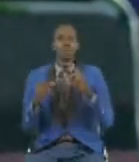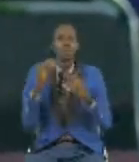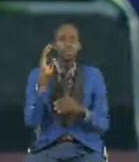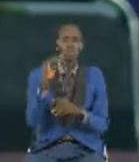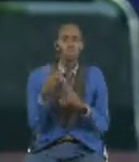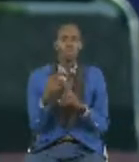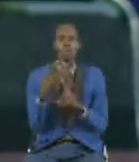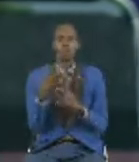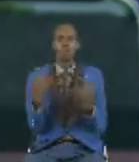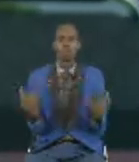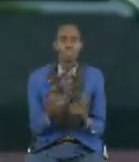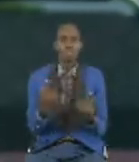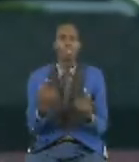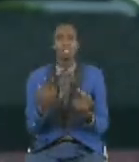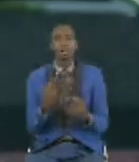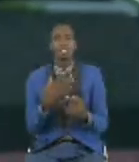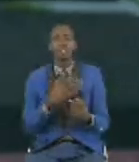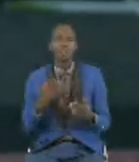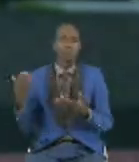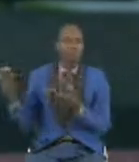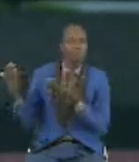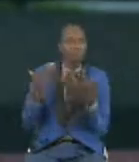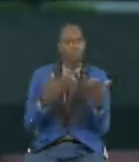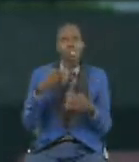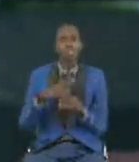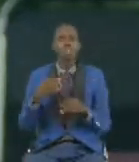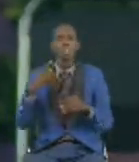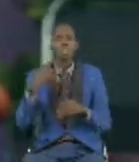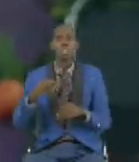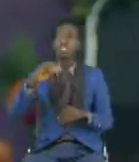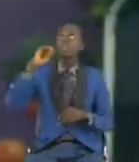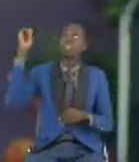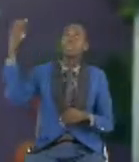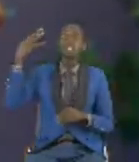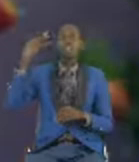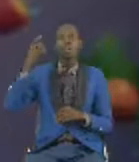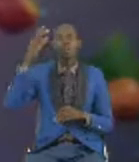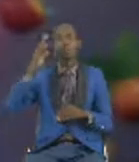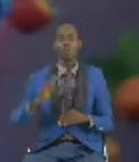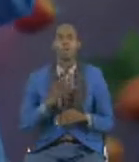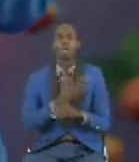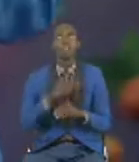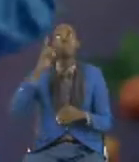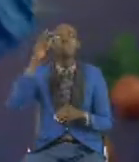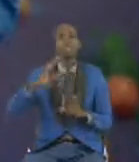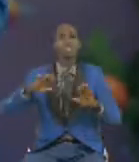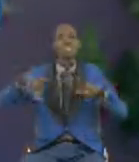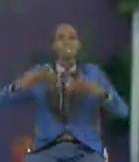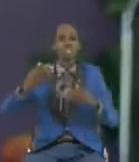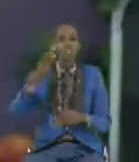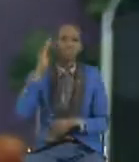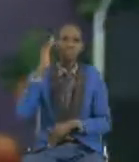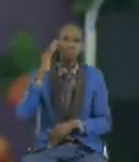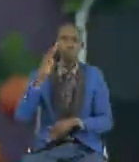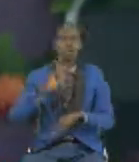la parole de salut dans la vie des gens. Non, ils ont impliqué la grâce de Dieu. Et Dieu rendait témoignage à